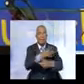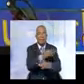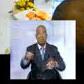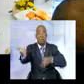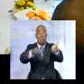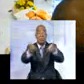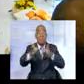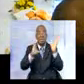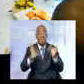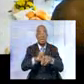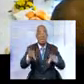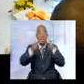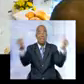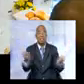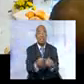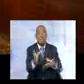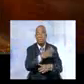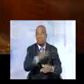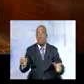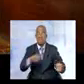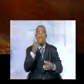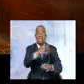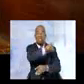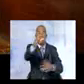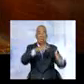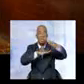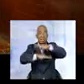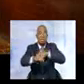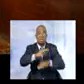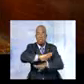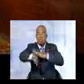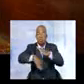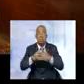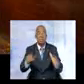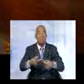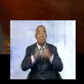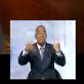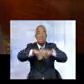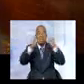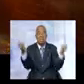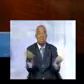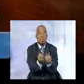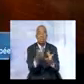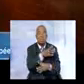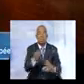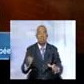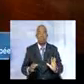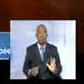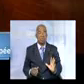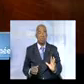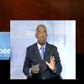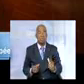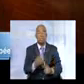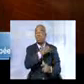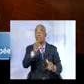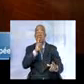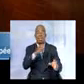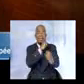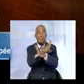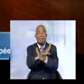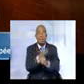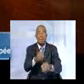compréhension et souligner leur satisfaction. Toutes les grandes entreprises européennes, petites, moyennes et grandes, mais et les grandes surtout, étaient